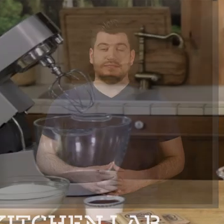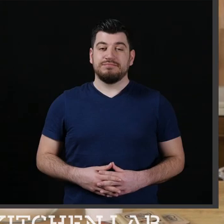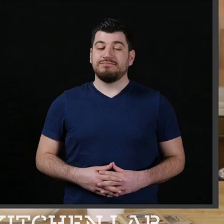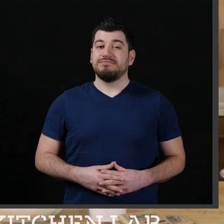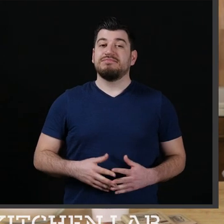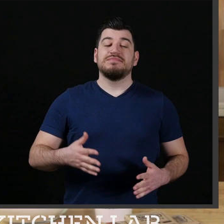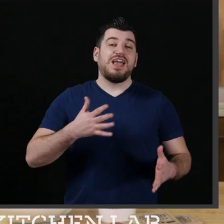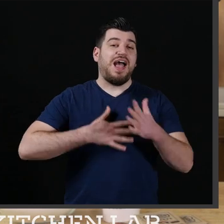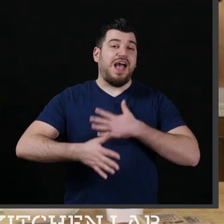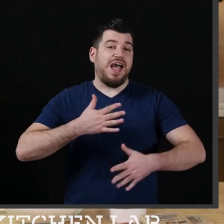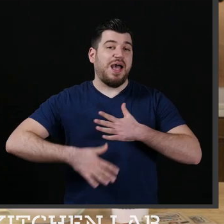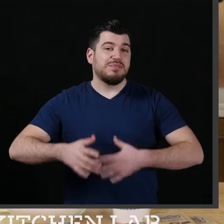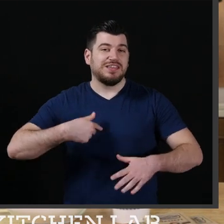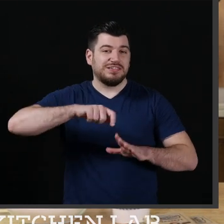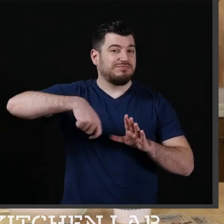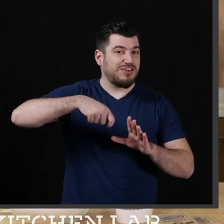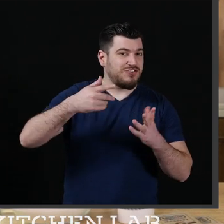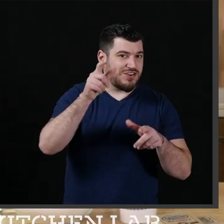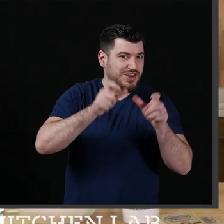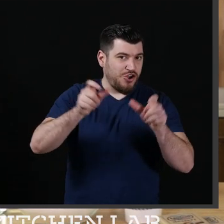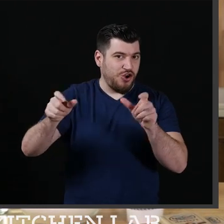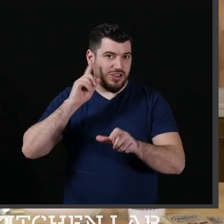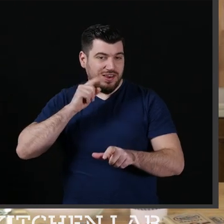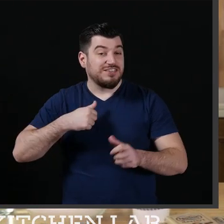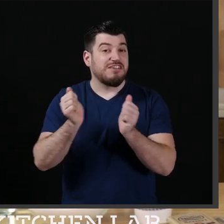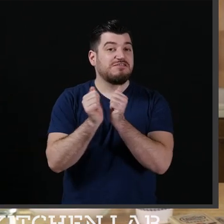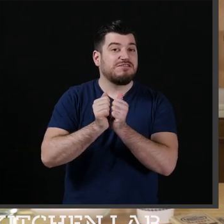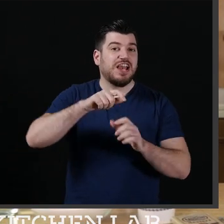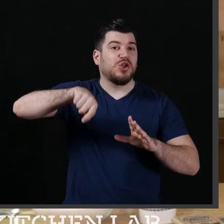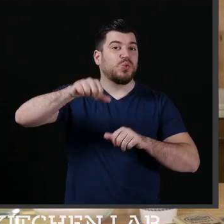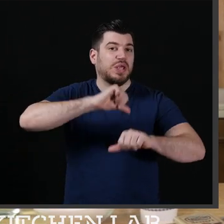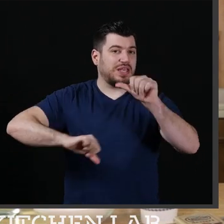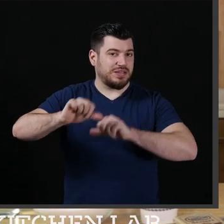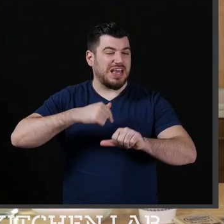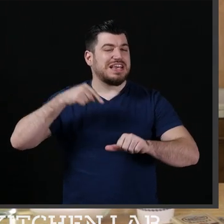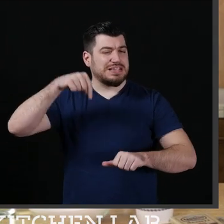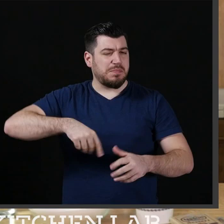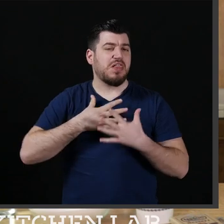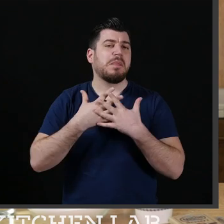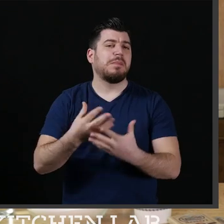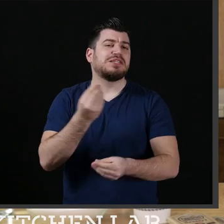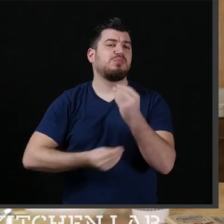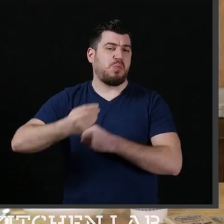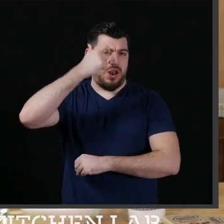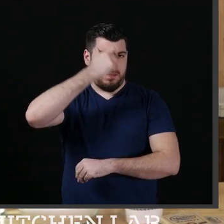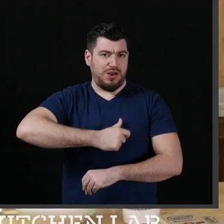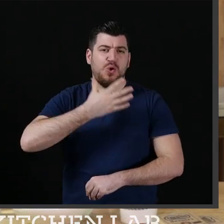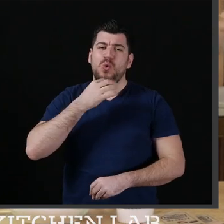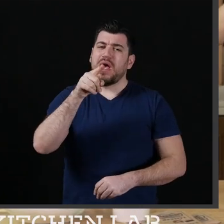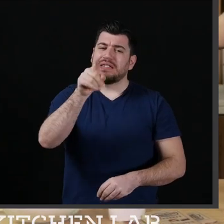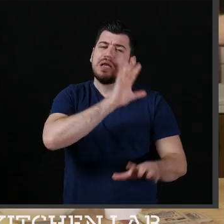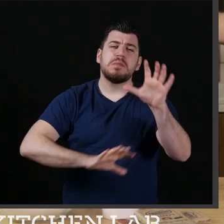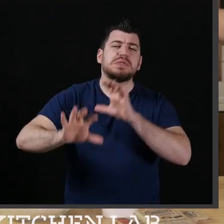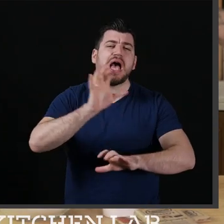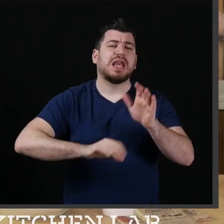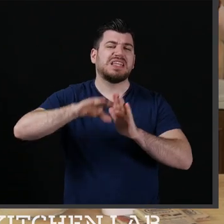Αγαπητές νοικοκυρές, αγαπητοί φίλοι του Kitchen Lab, σήμερα θα με αγαπήσετε ακόμα περισσότερο γιατί θα φτιάξω μια συνταγή που είμαι σίγουρος ότι ψάχνετε όλη μα όλη